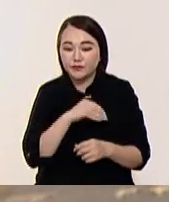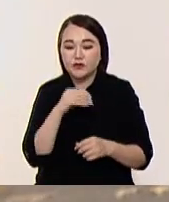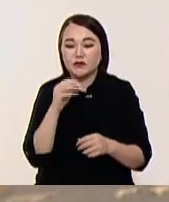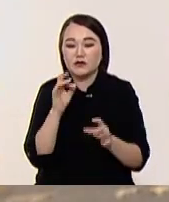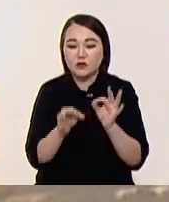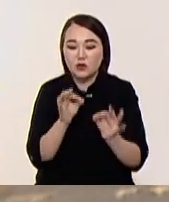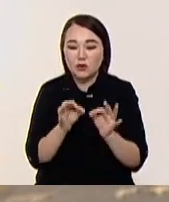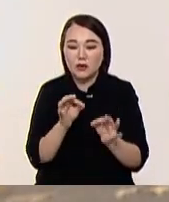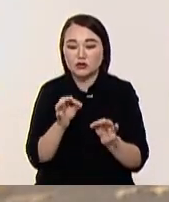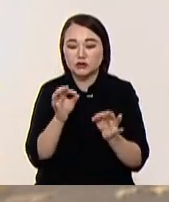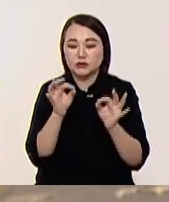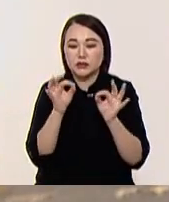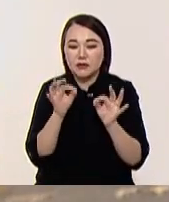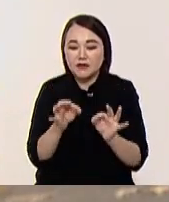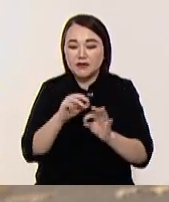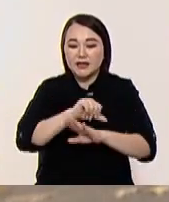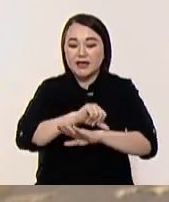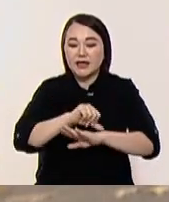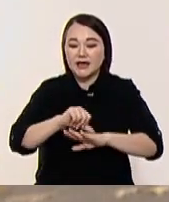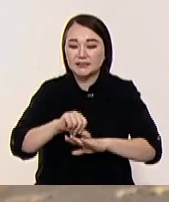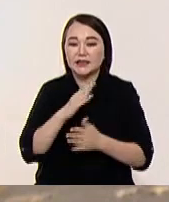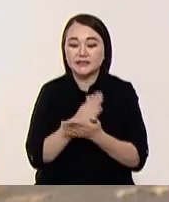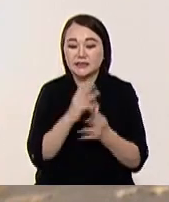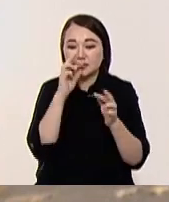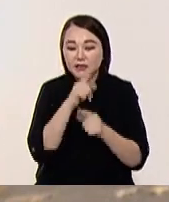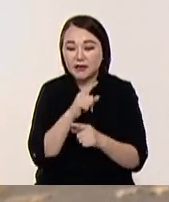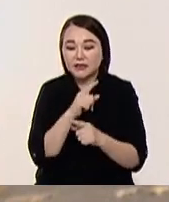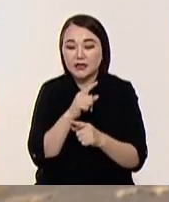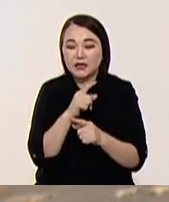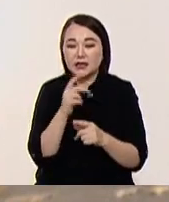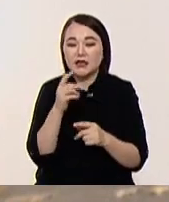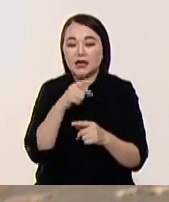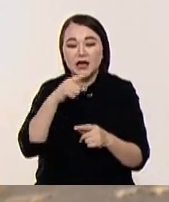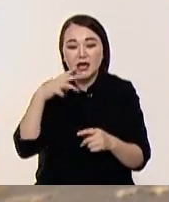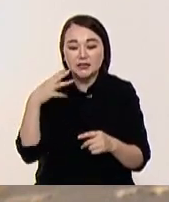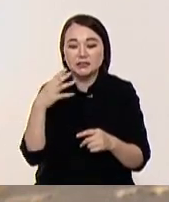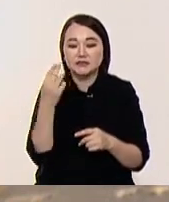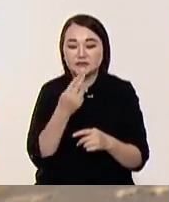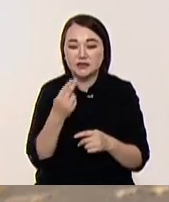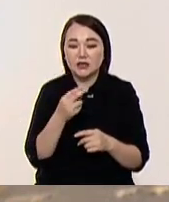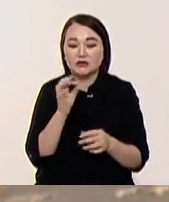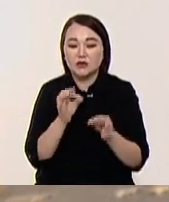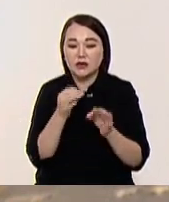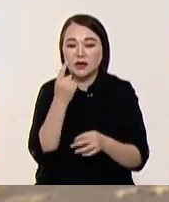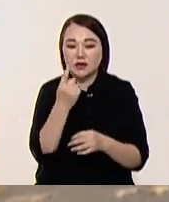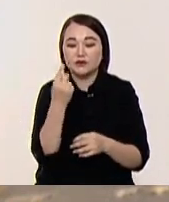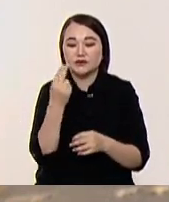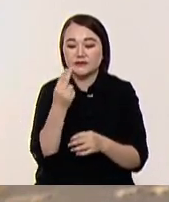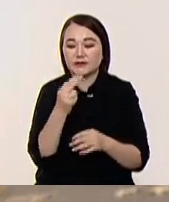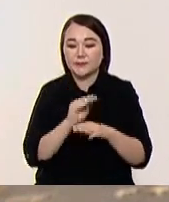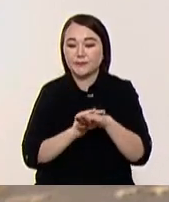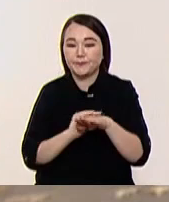родинка имеет четкие правильные границы. Неправильная разноцветность родинки. В норме родинка имеет однородность